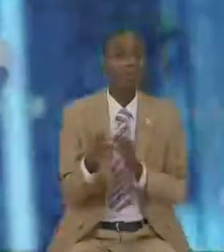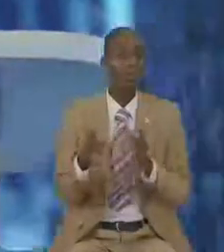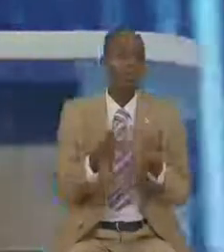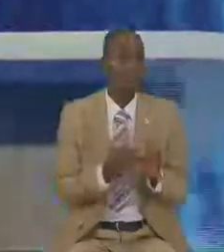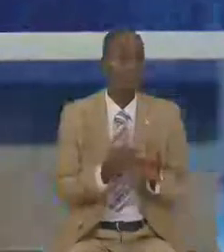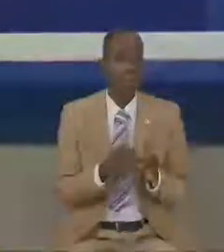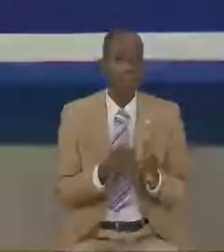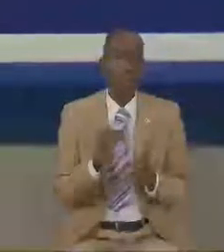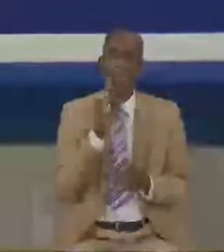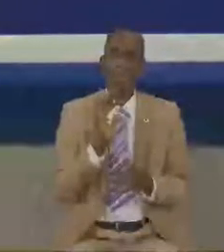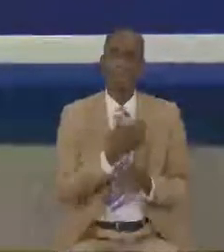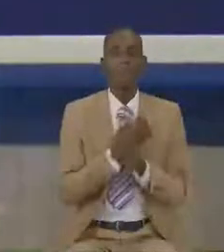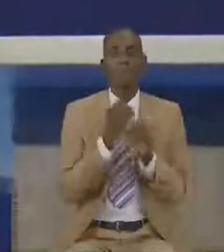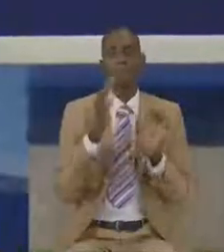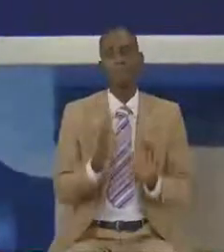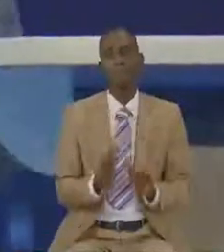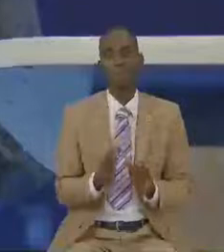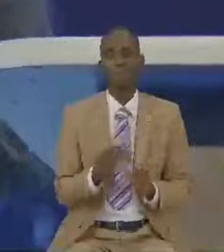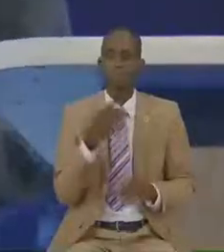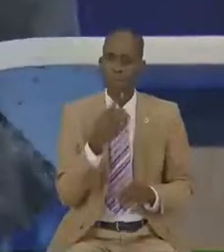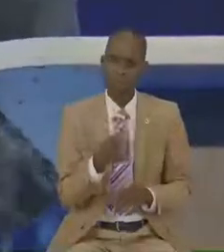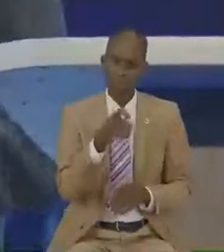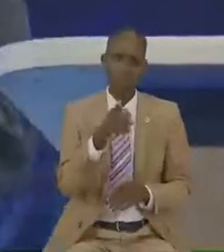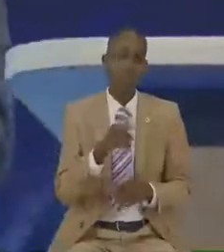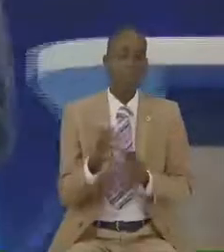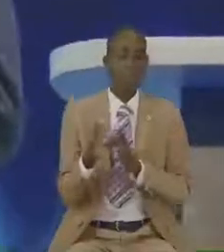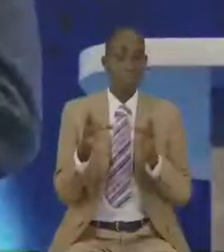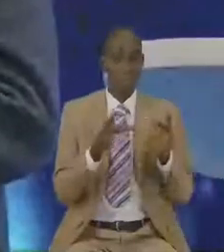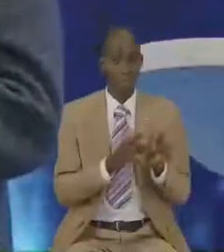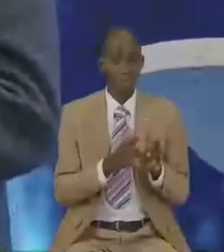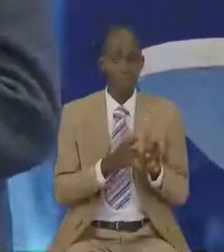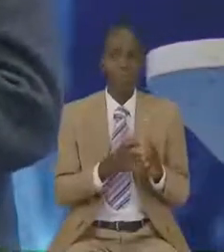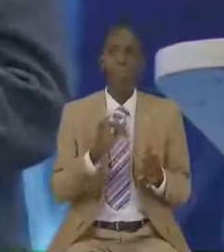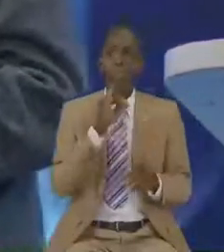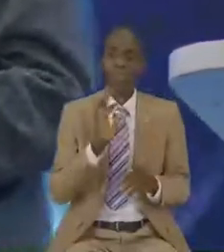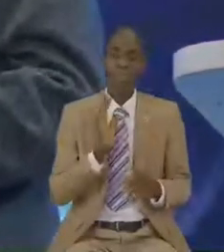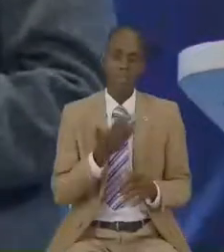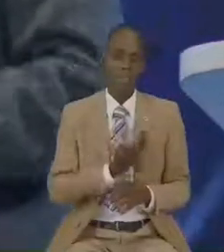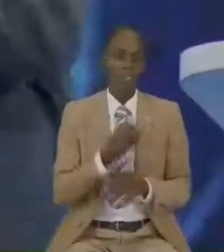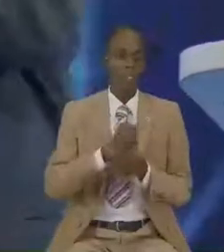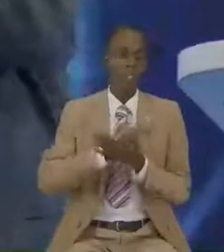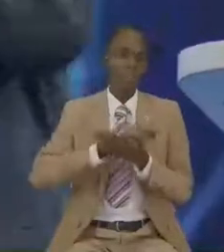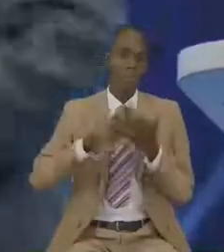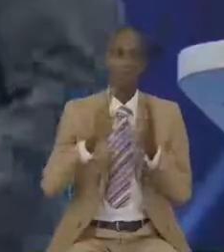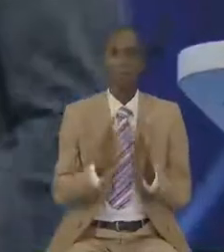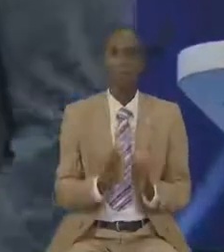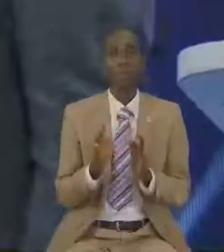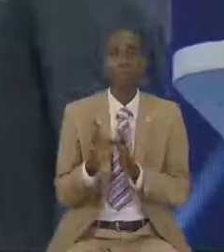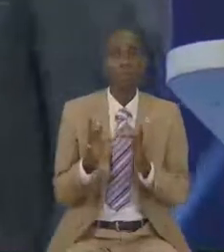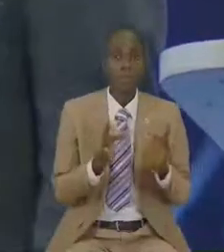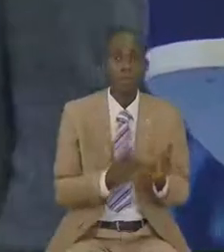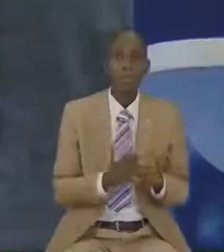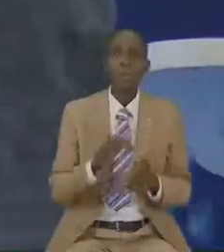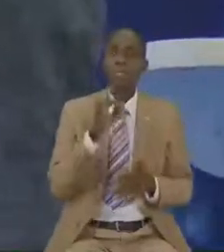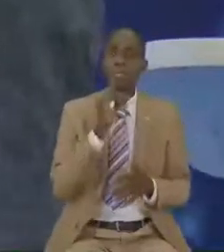dit? Jésus est notre sauveur. Il lui a dit que Jésus est notre